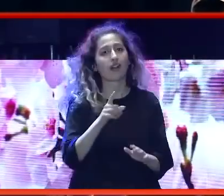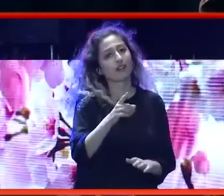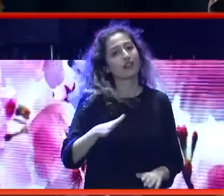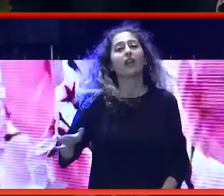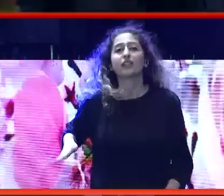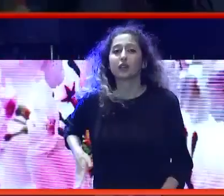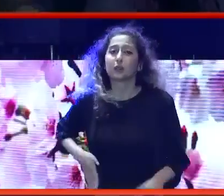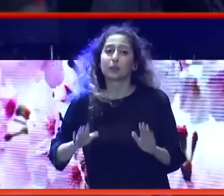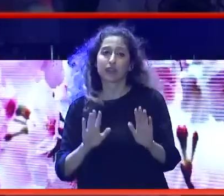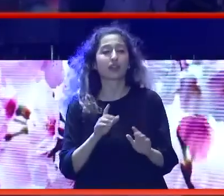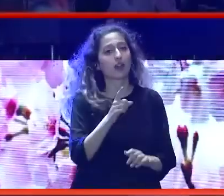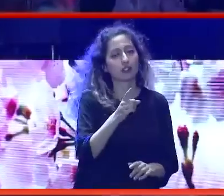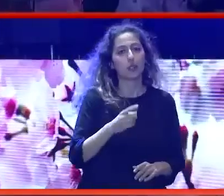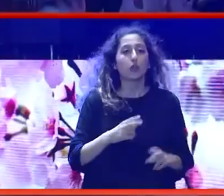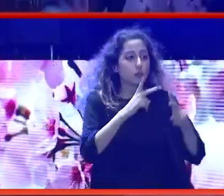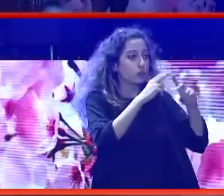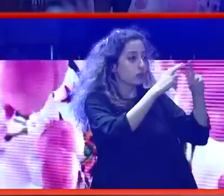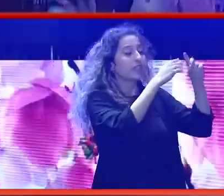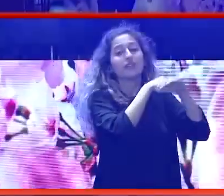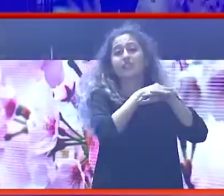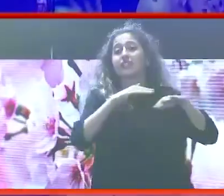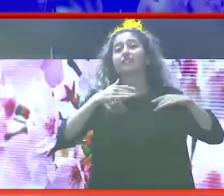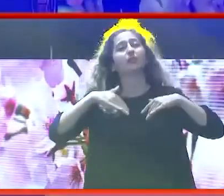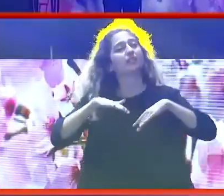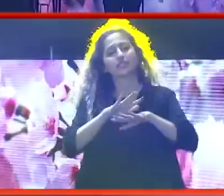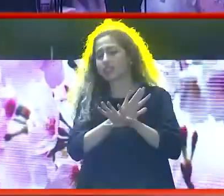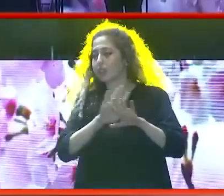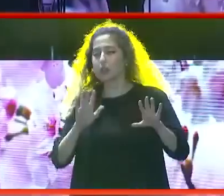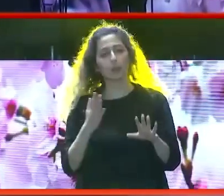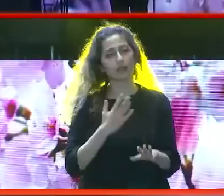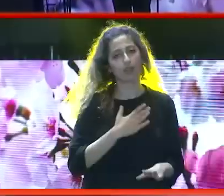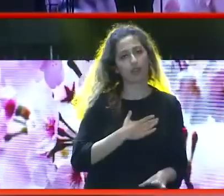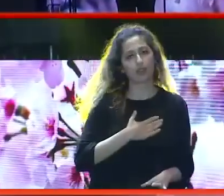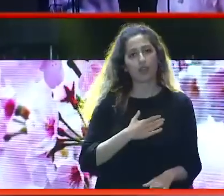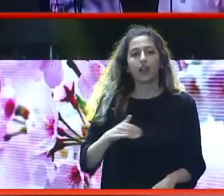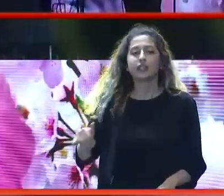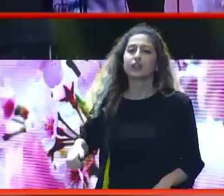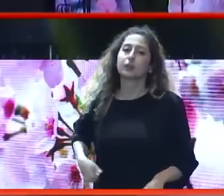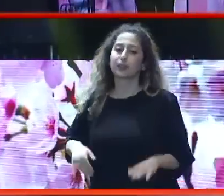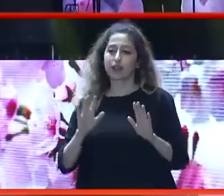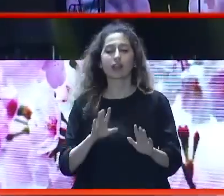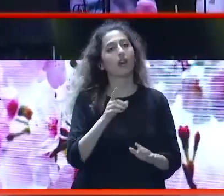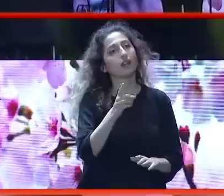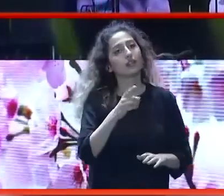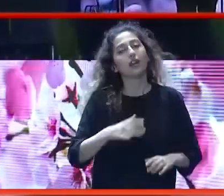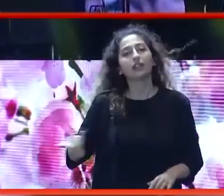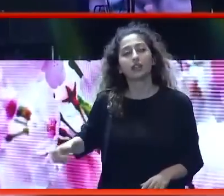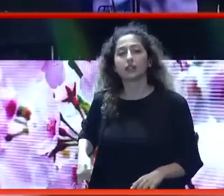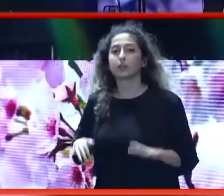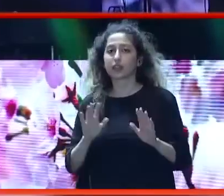Yanımda kal, yanımda kal. Düşlerin yetmez ki bana. Yanımda